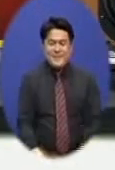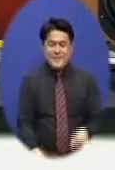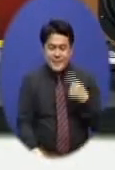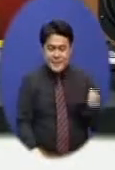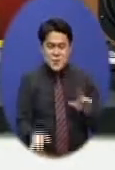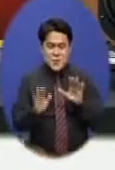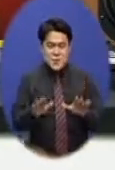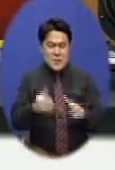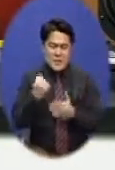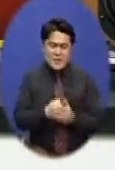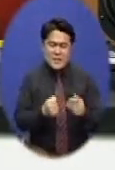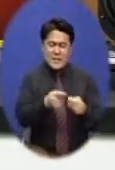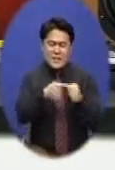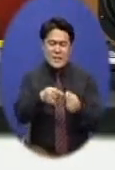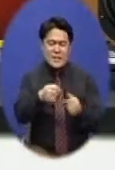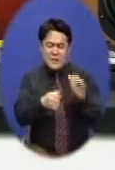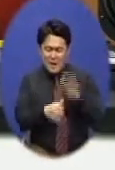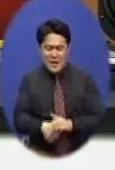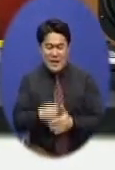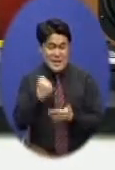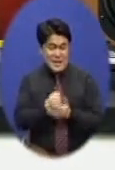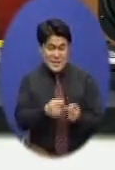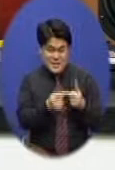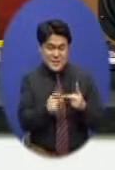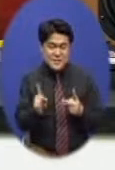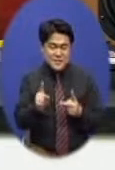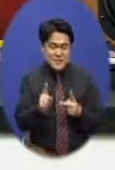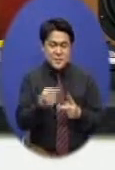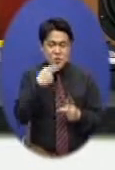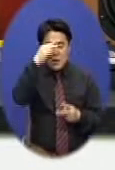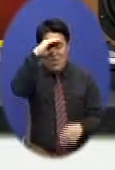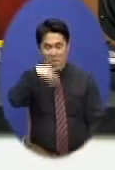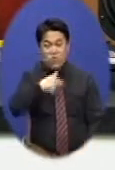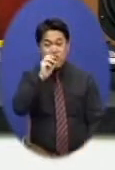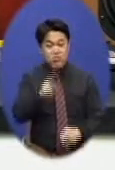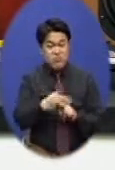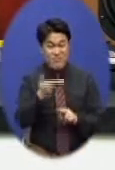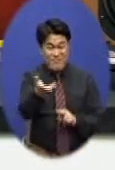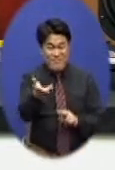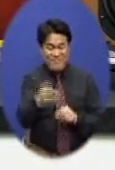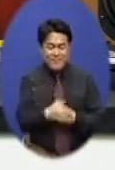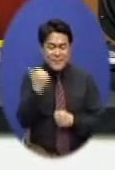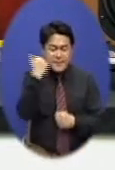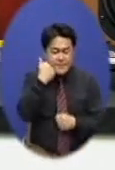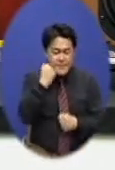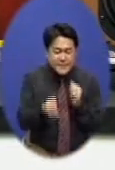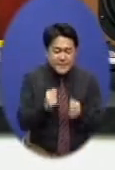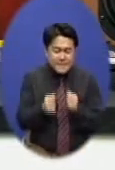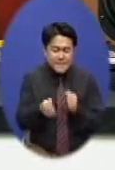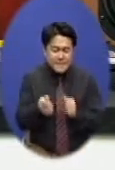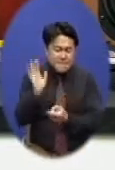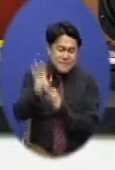네, 계속해서 오늘의 아차상. 네. 아차상 분께는요, 숙취해소 음료를 선물로 드리도록 하겠습니다. 자, 오늘의 아차상.